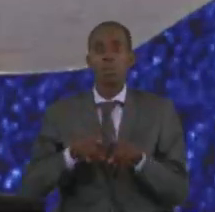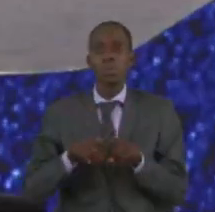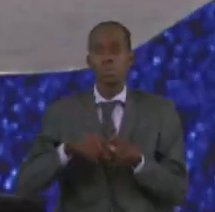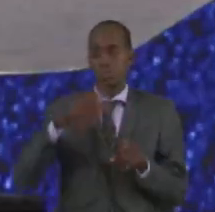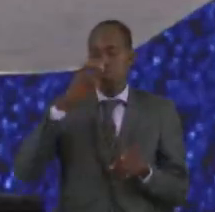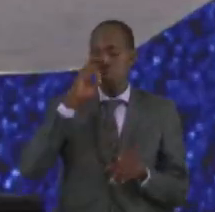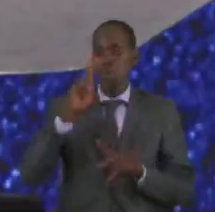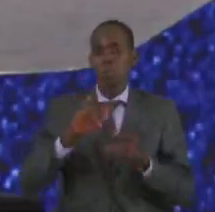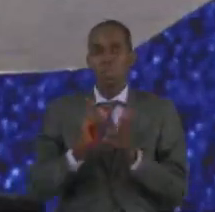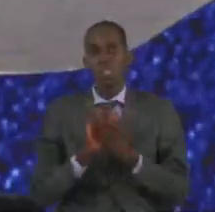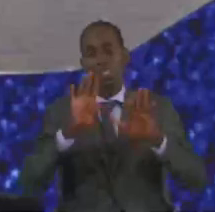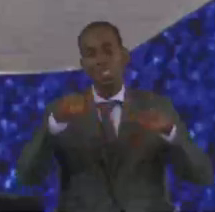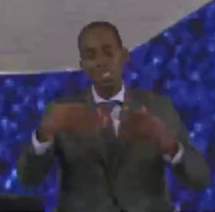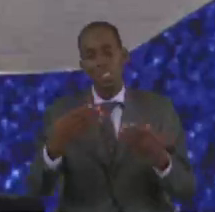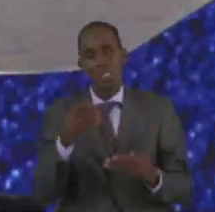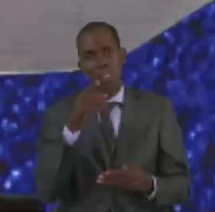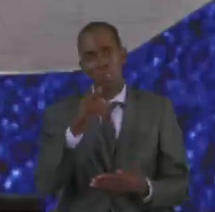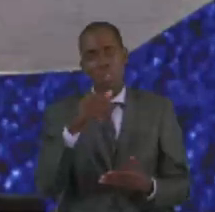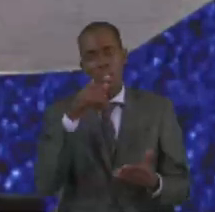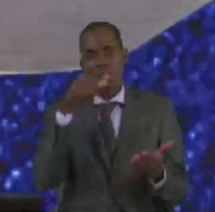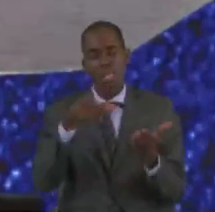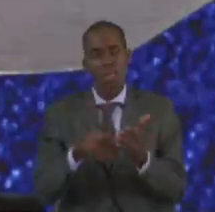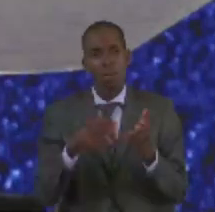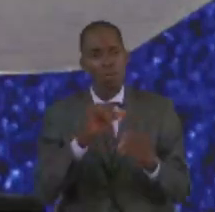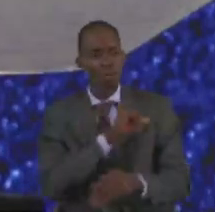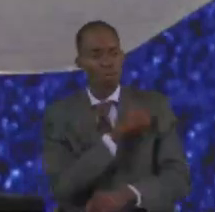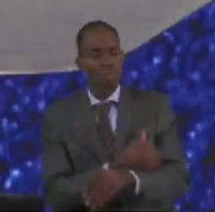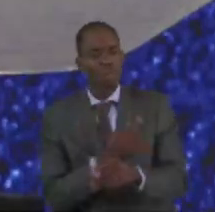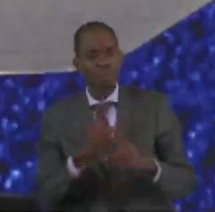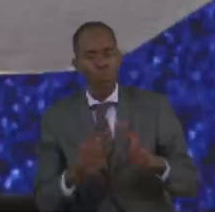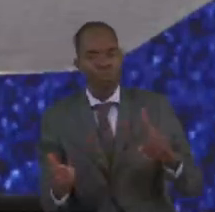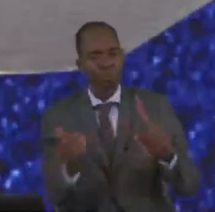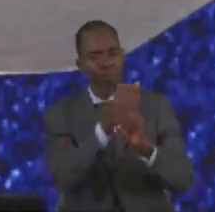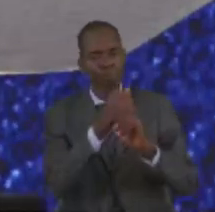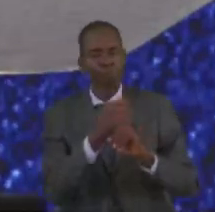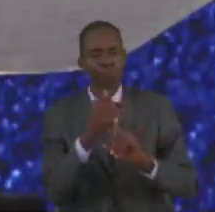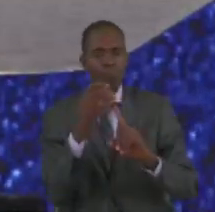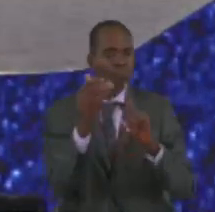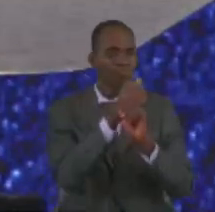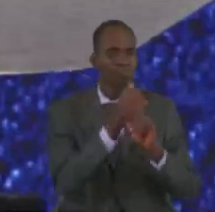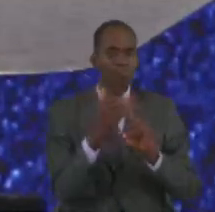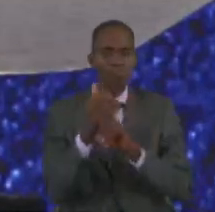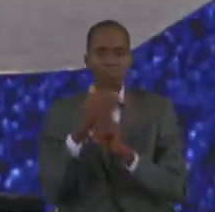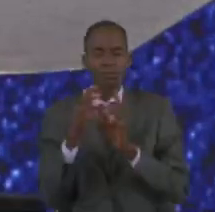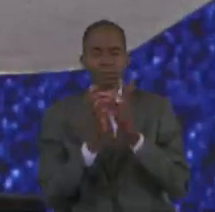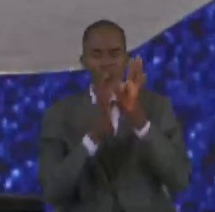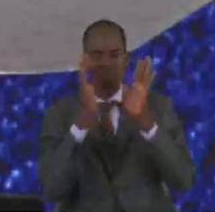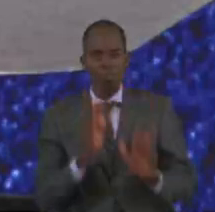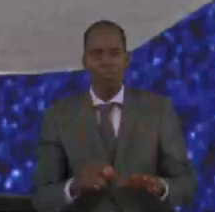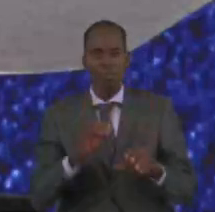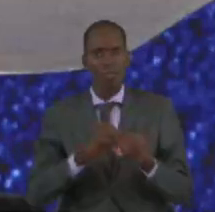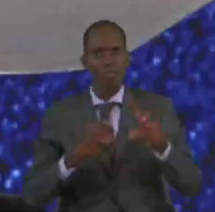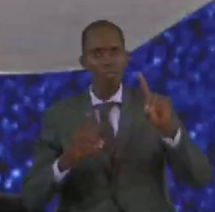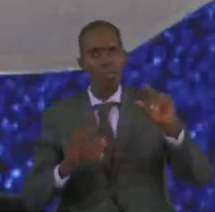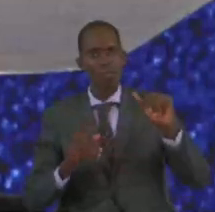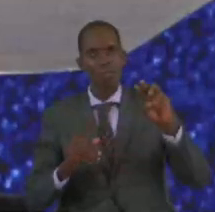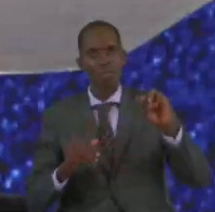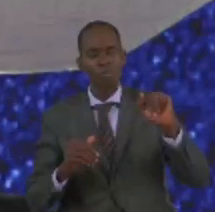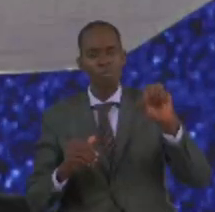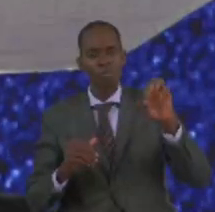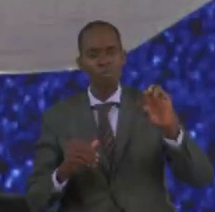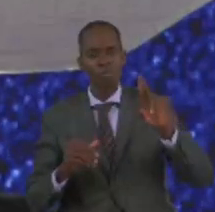cela, ceux qui lui ont donné la lettre d'autorité d'aller arrêter les chrétiens à Damas, alors ils se renfrognent contre le